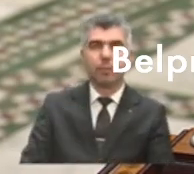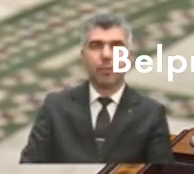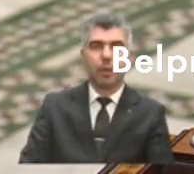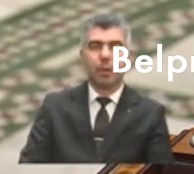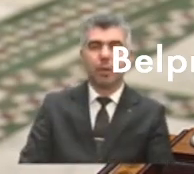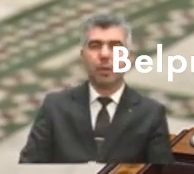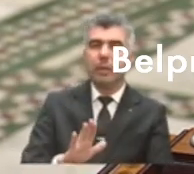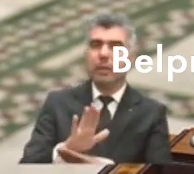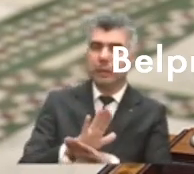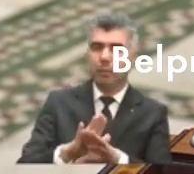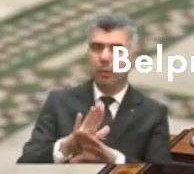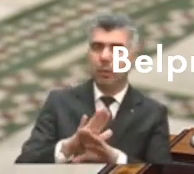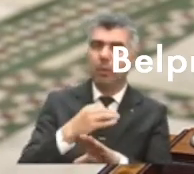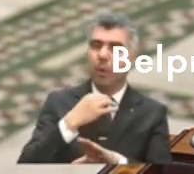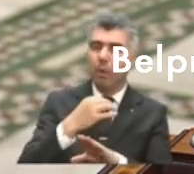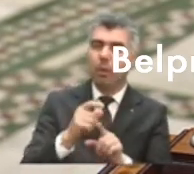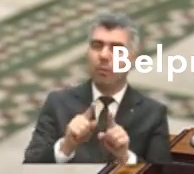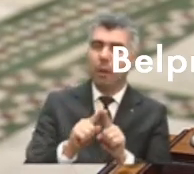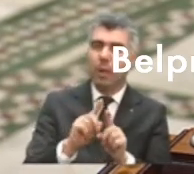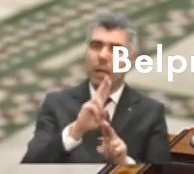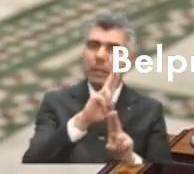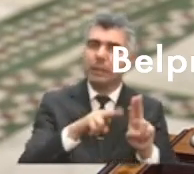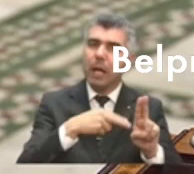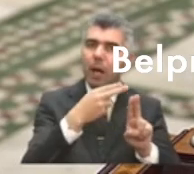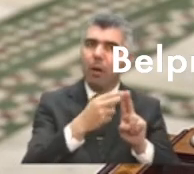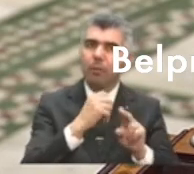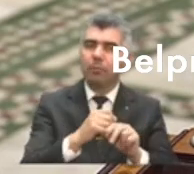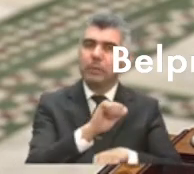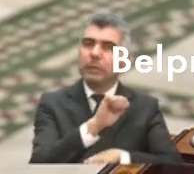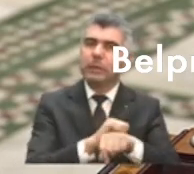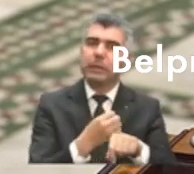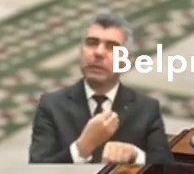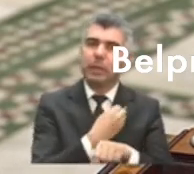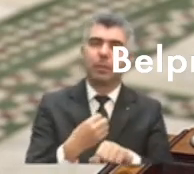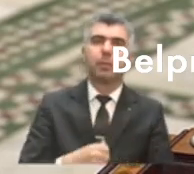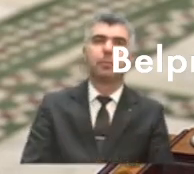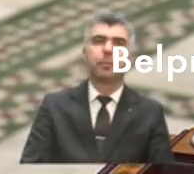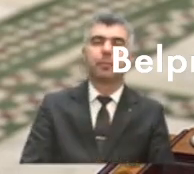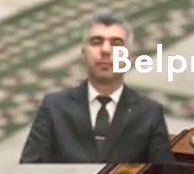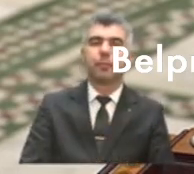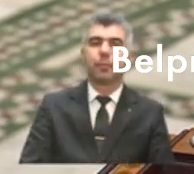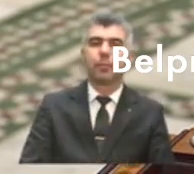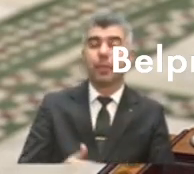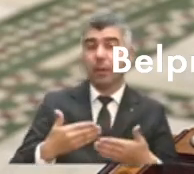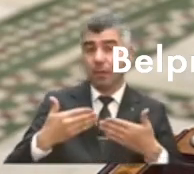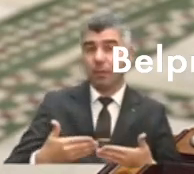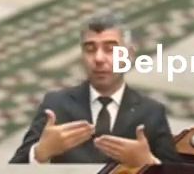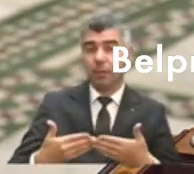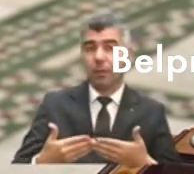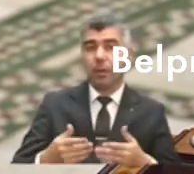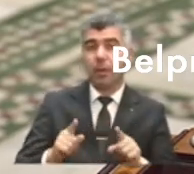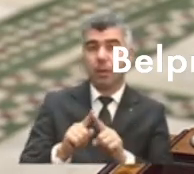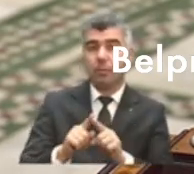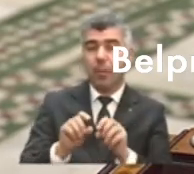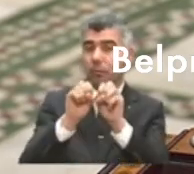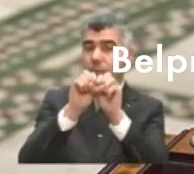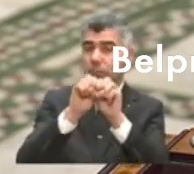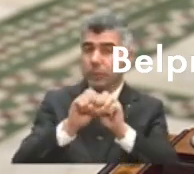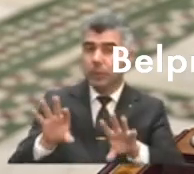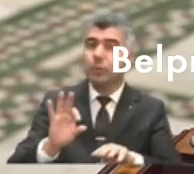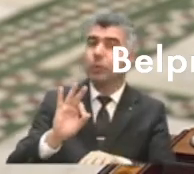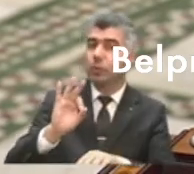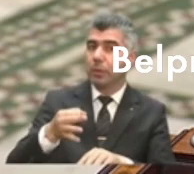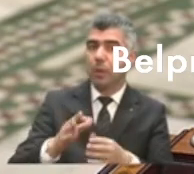لي غادي نجاوب في اتجاه واحد. نتكلموا على التغطيه الصحيه. التغطيه الصحيه اليوم دخلنا في اطار ديال التعميم ديال التغطيه